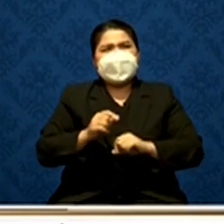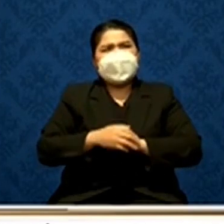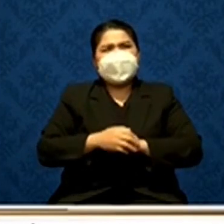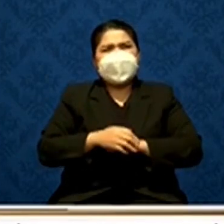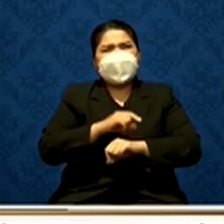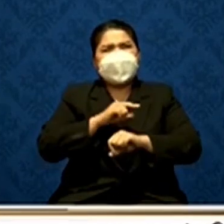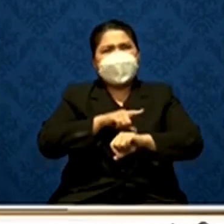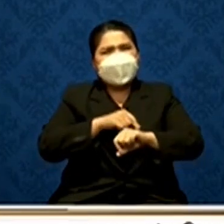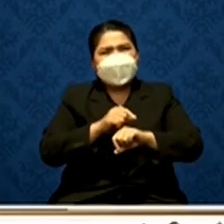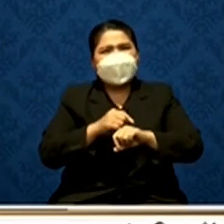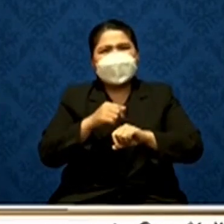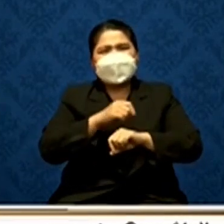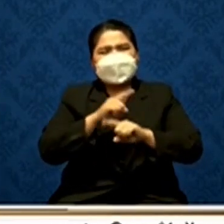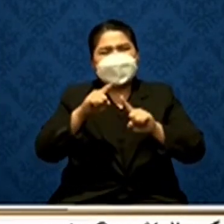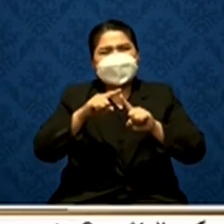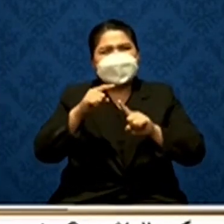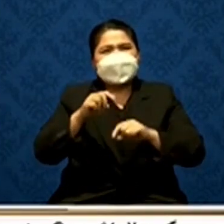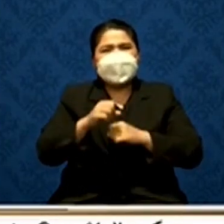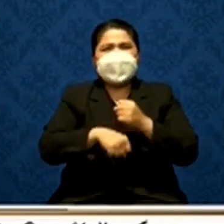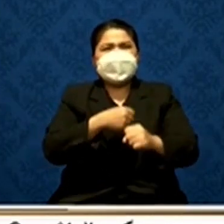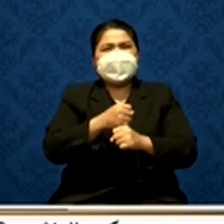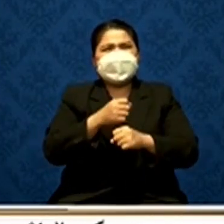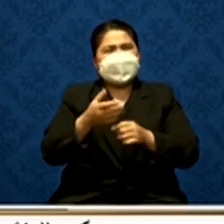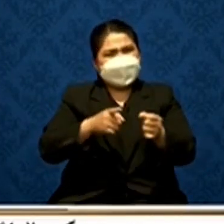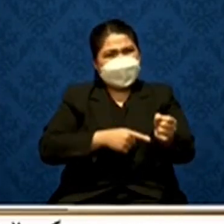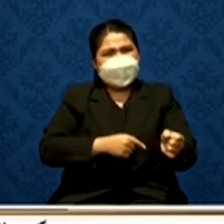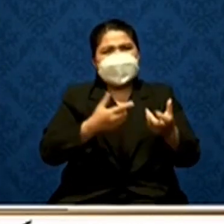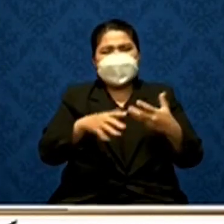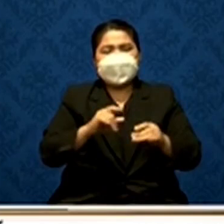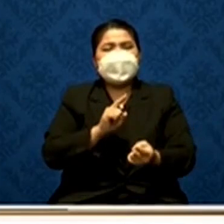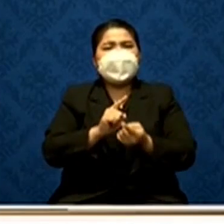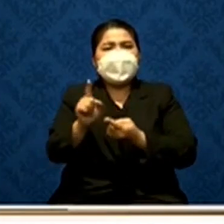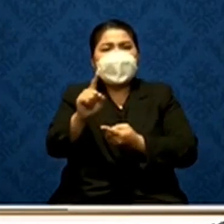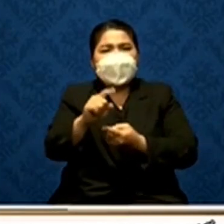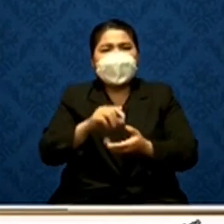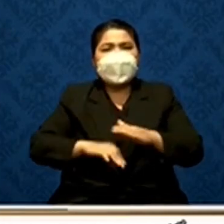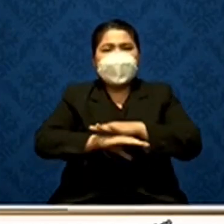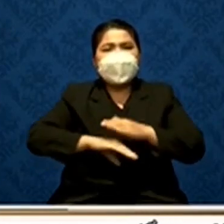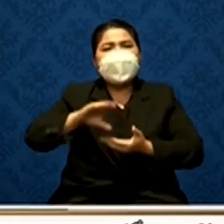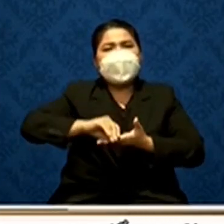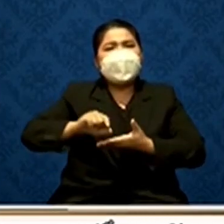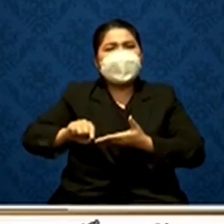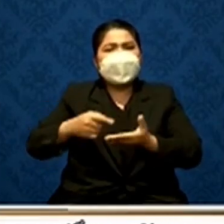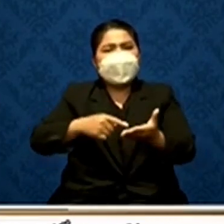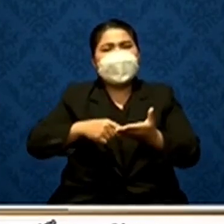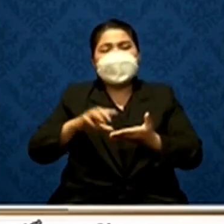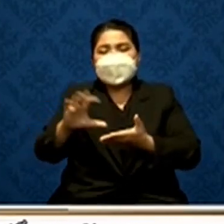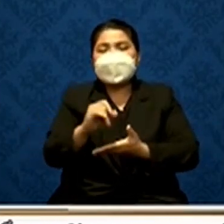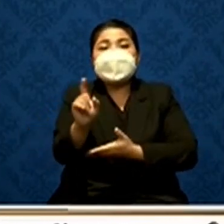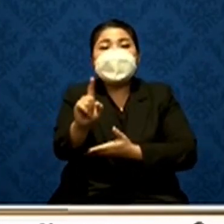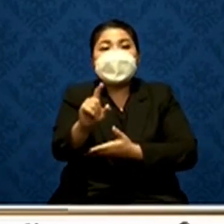นก็ใช้คอยมลภายไหนที่มวๆ ซึ่งทราแล้วว่าเกดอะไรขึ้แลข้มูลนมาจากไหนตอนจากนั้นแล้ว